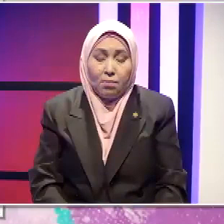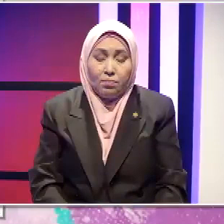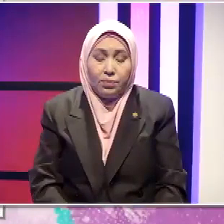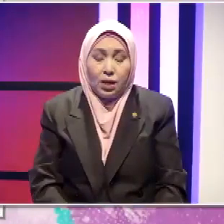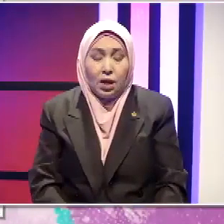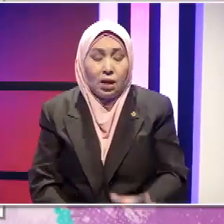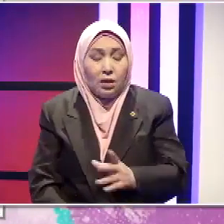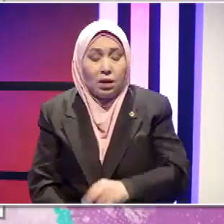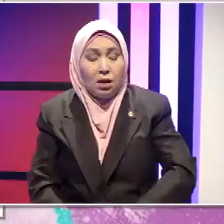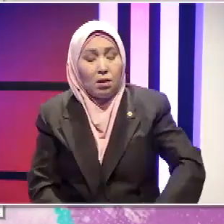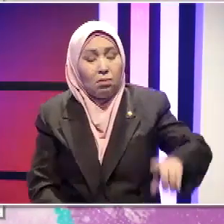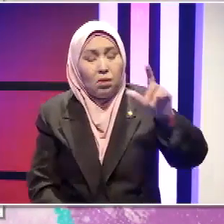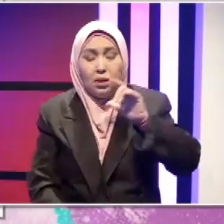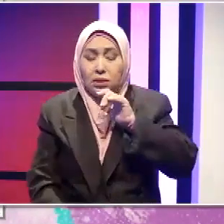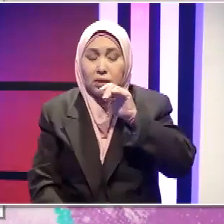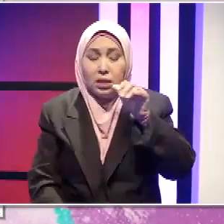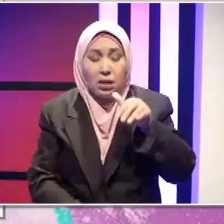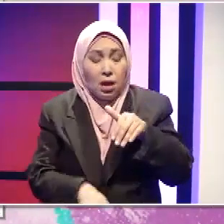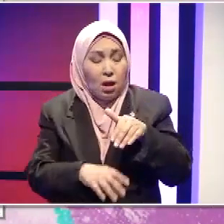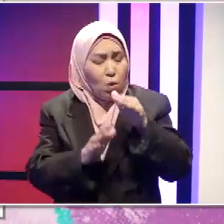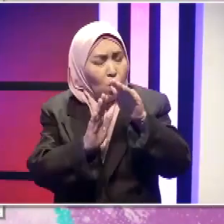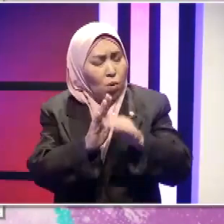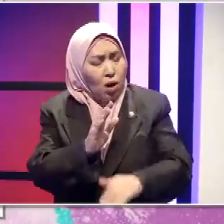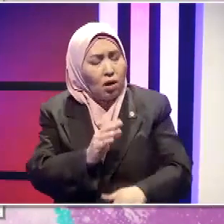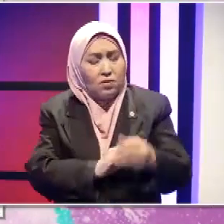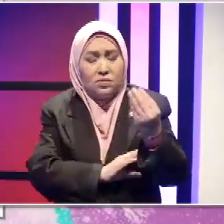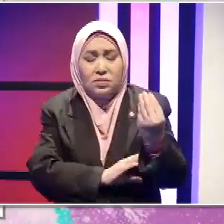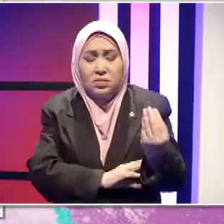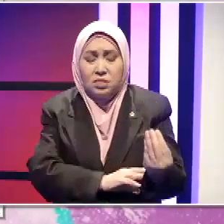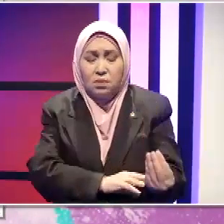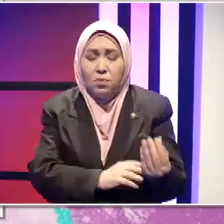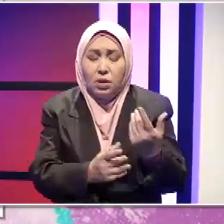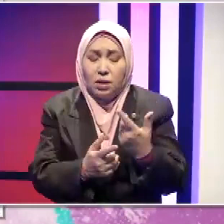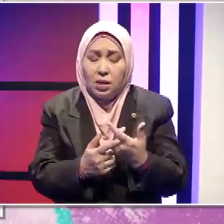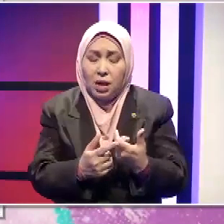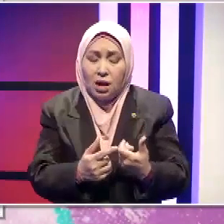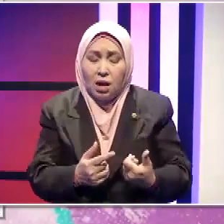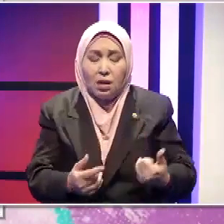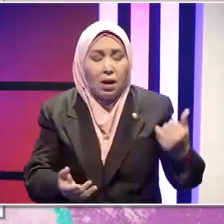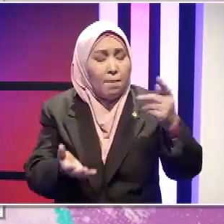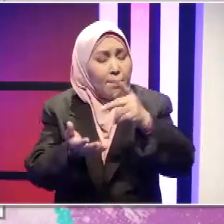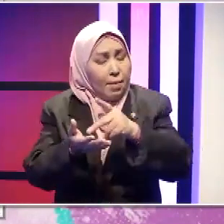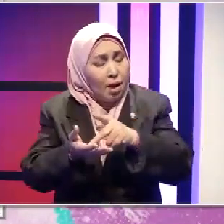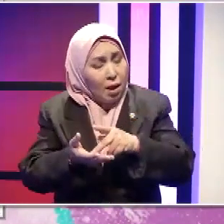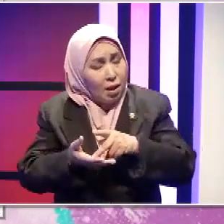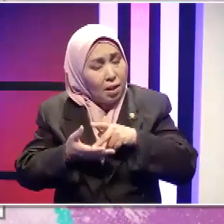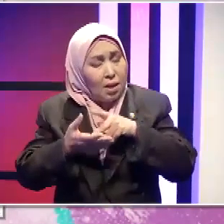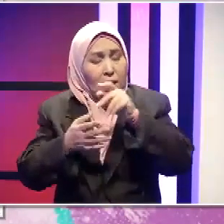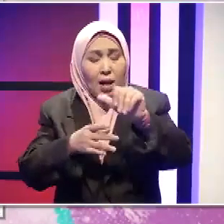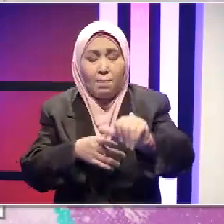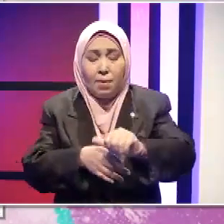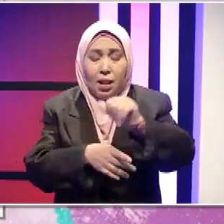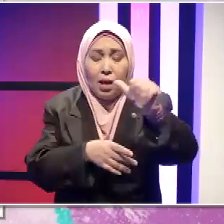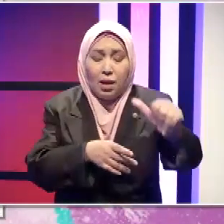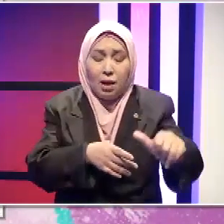the world was the world Hunger Ryan suhu Abby